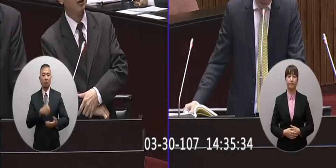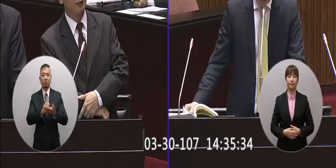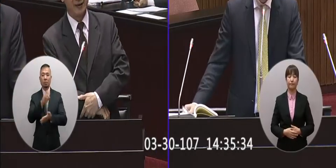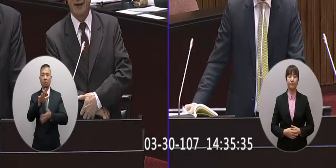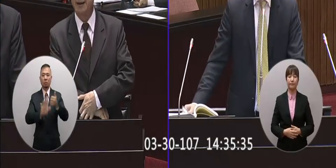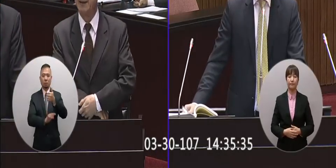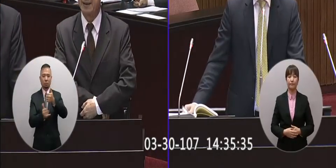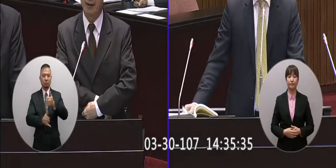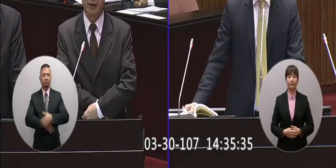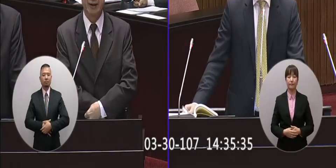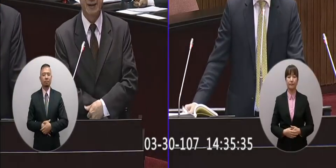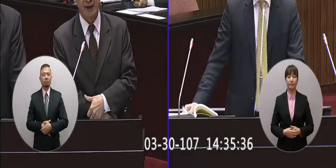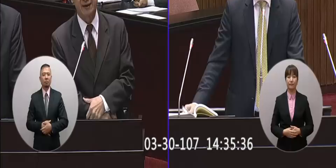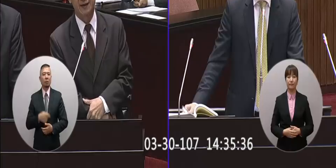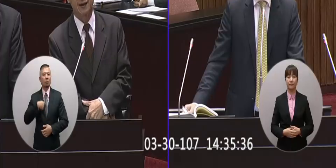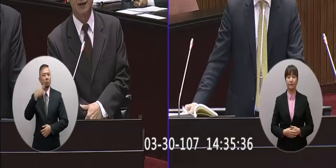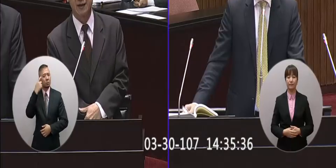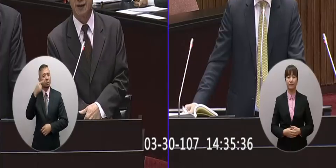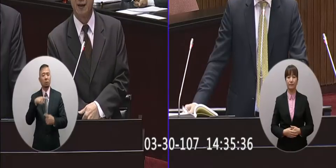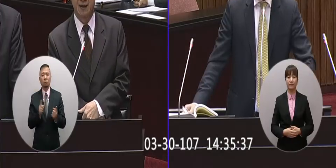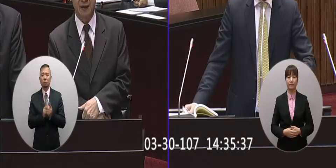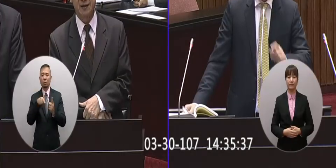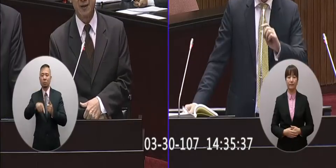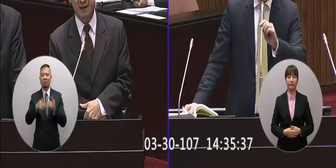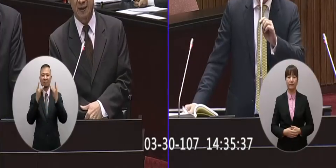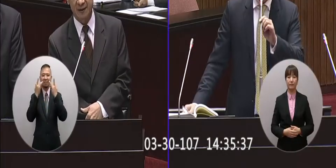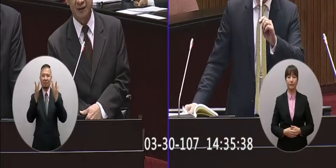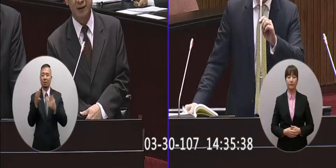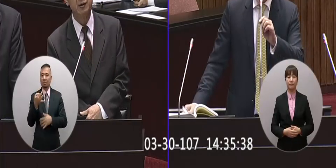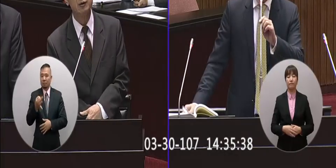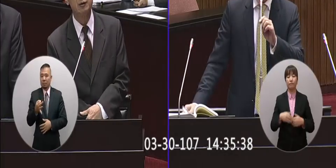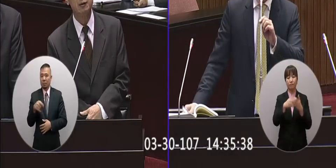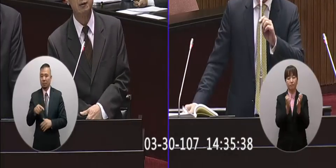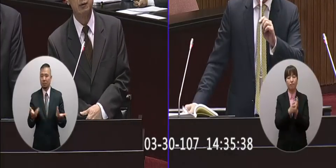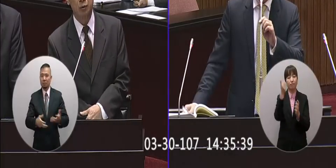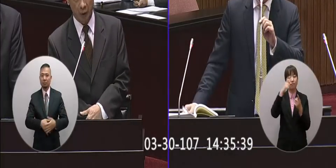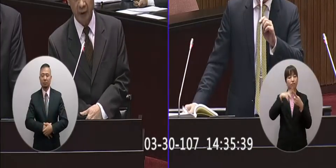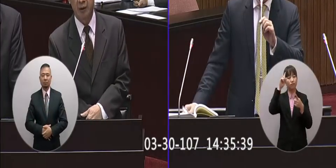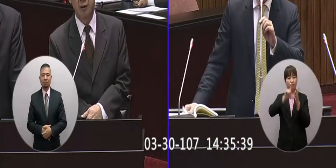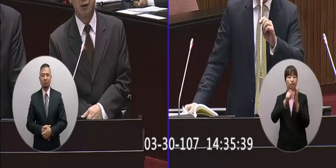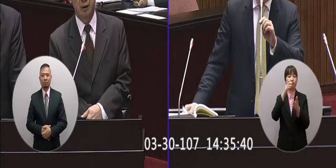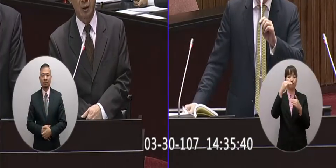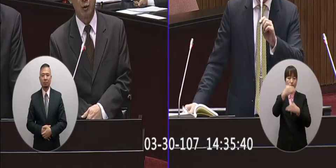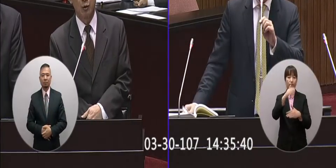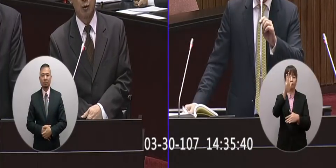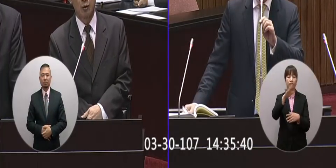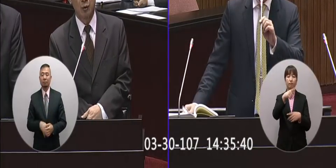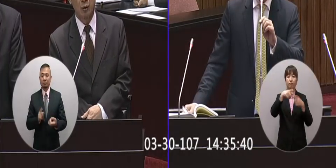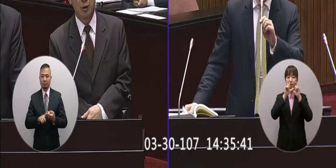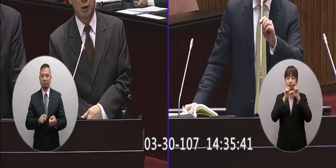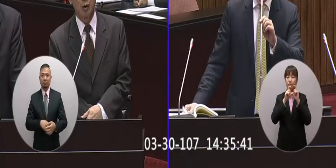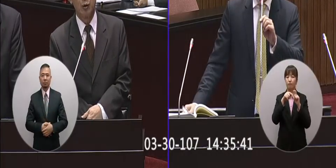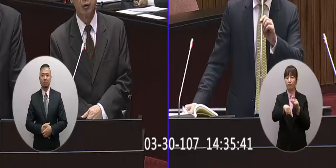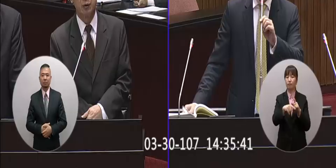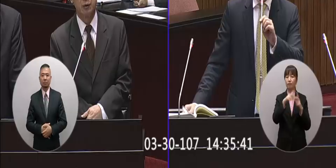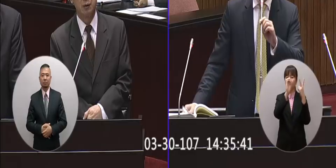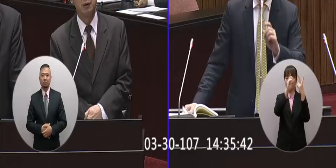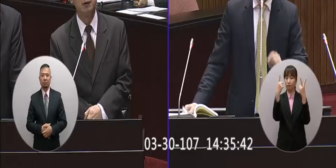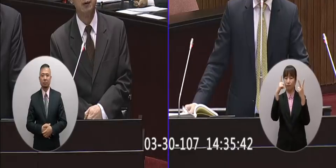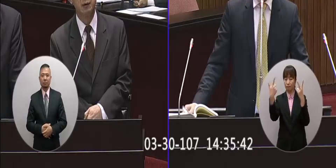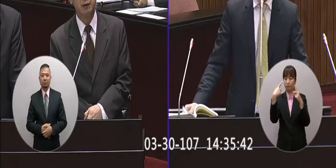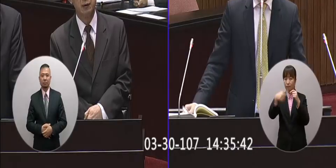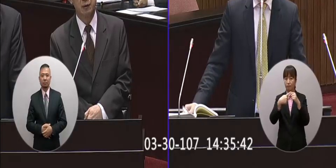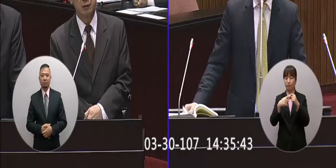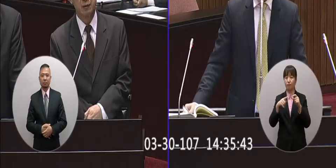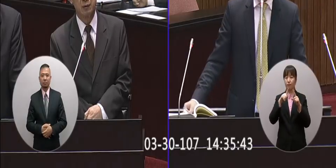员，我想基本上对于菜价这个议题呢，他基本上 部长不好意思，时间有限，请您回答问题。你